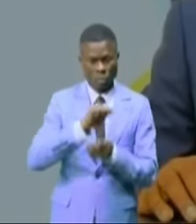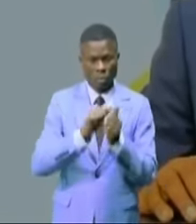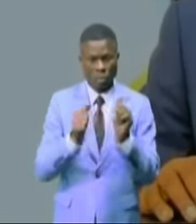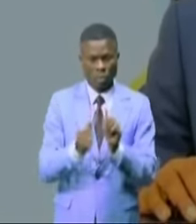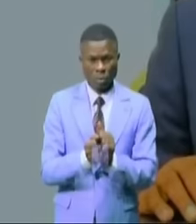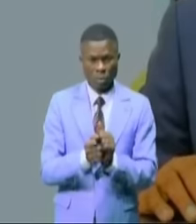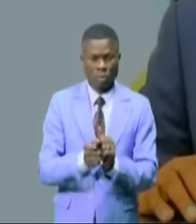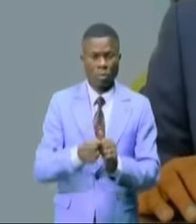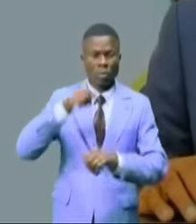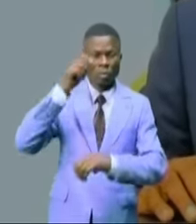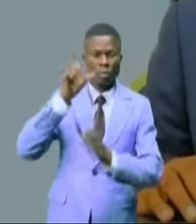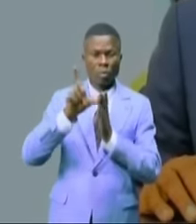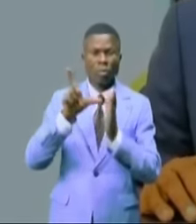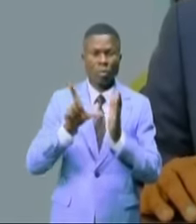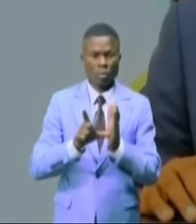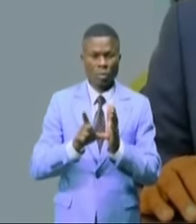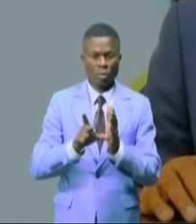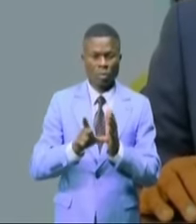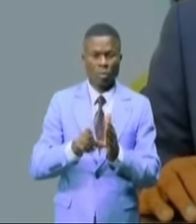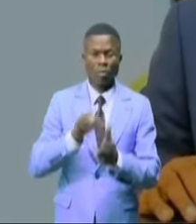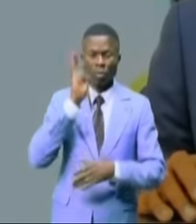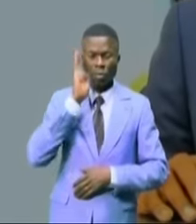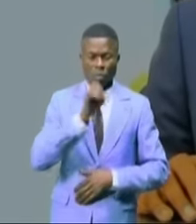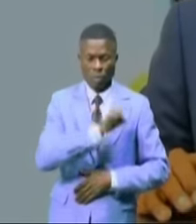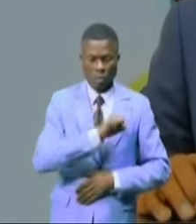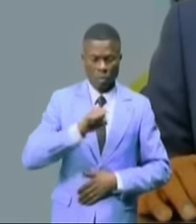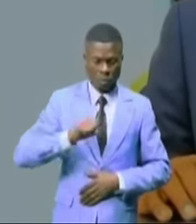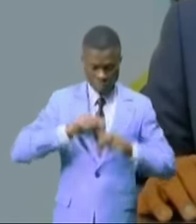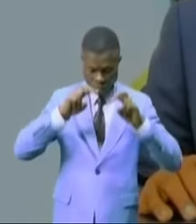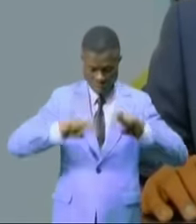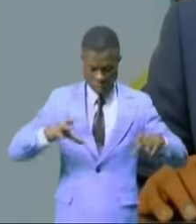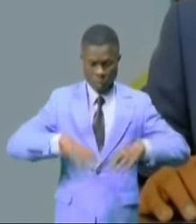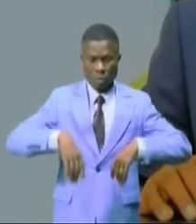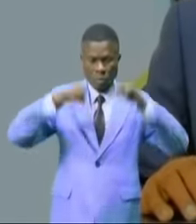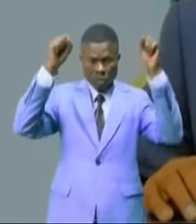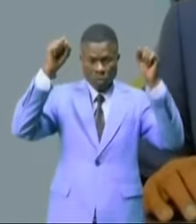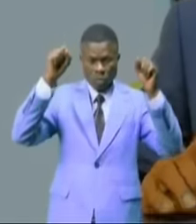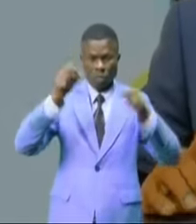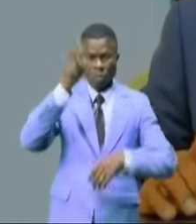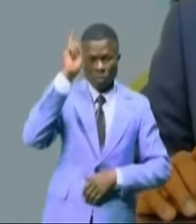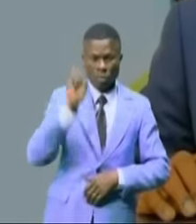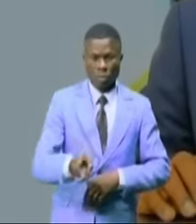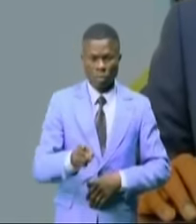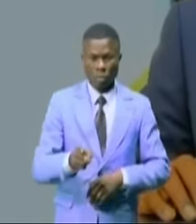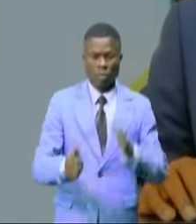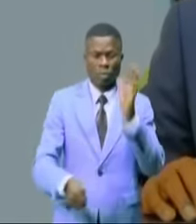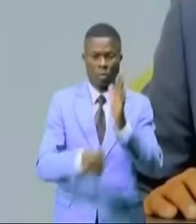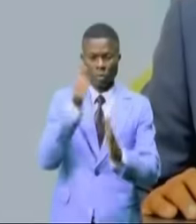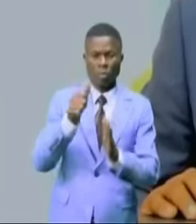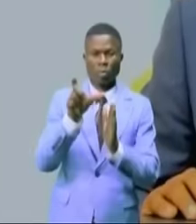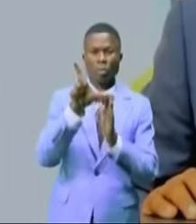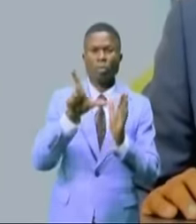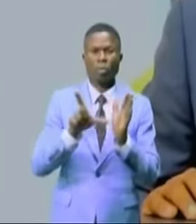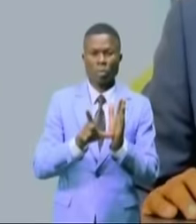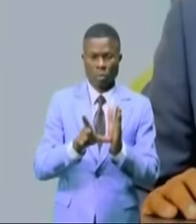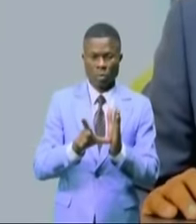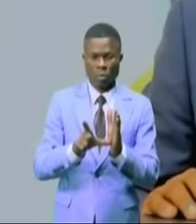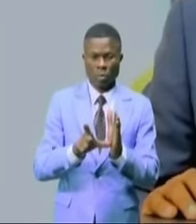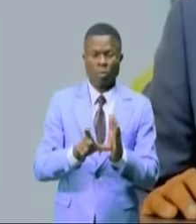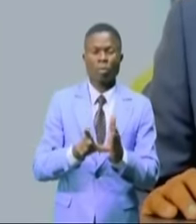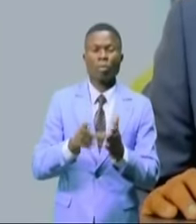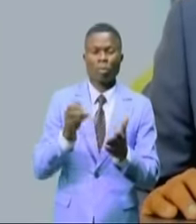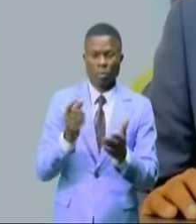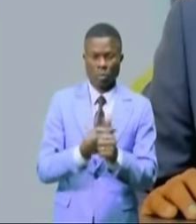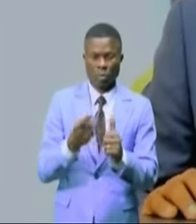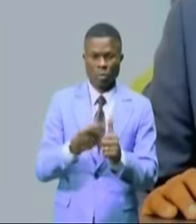production législative, notre Chambre a examiné et adopté plus de 211 lois. En outre,